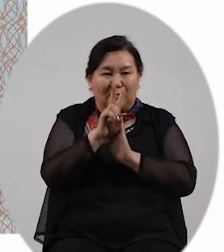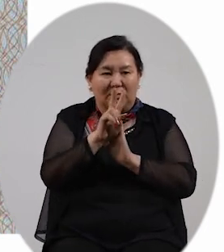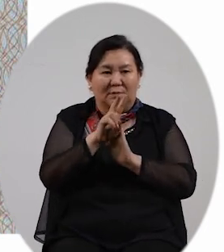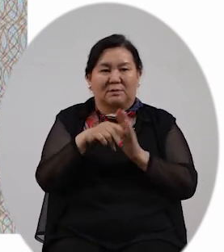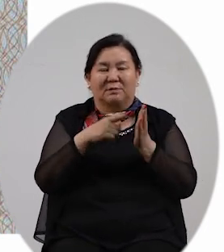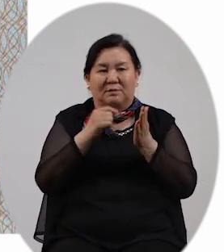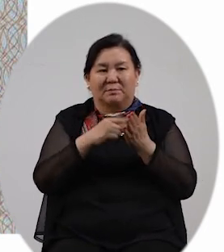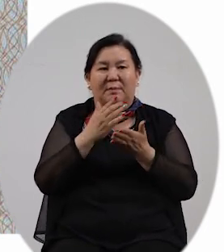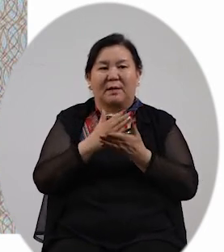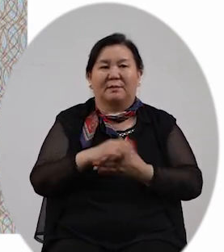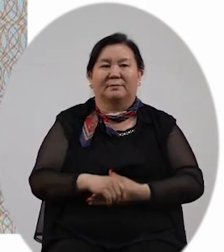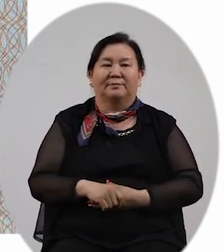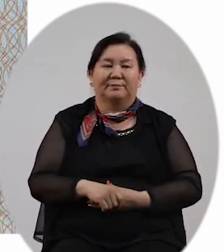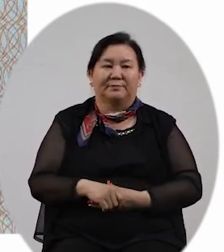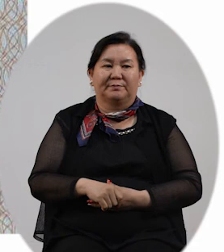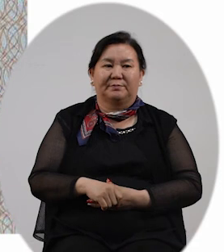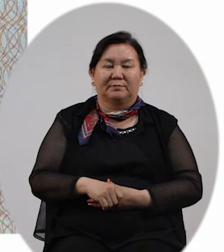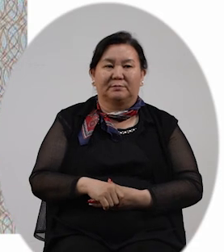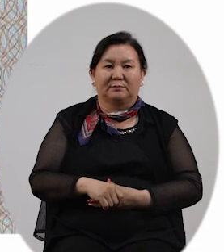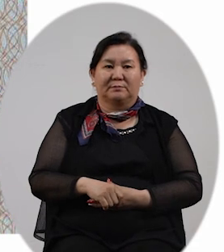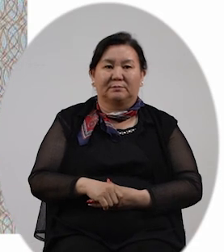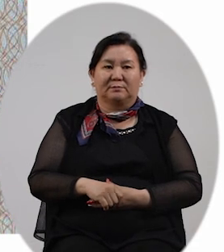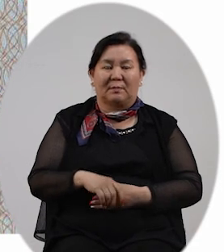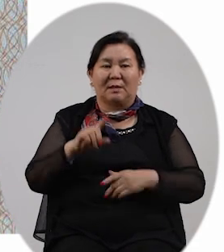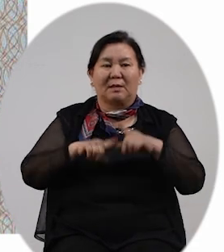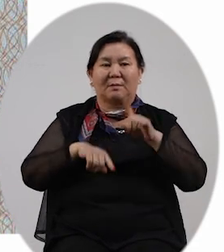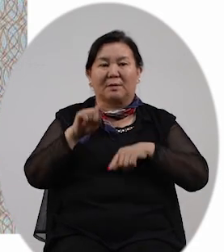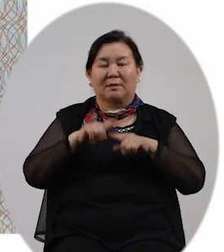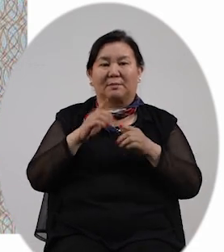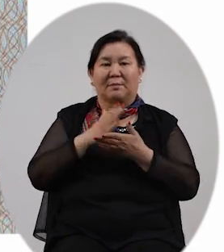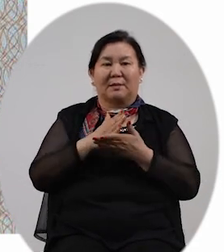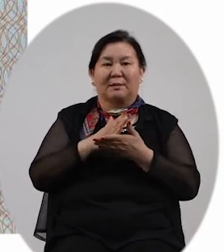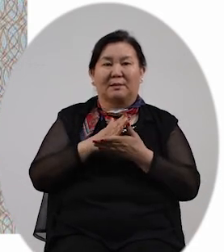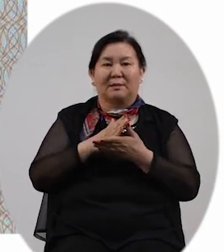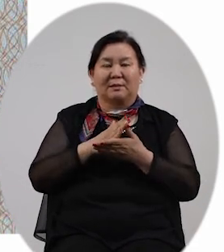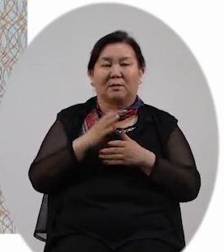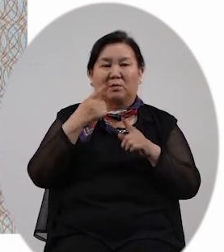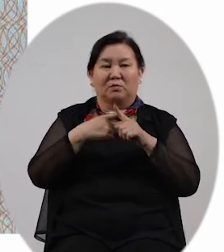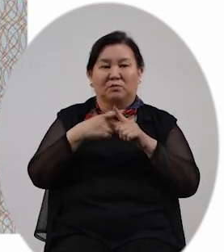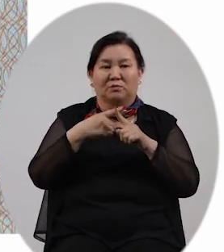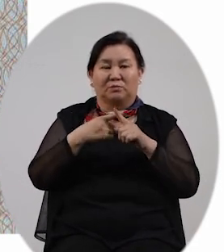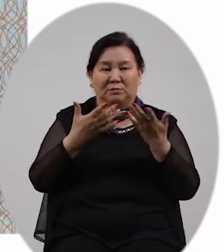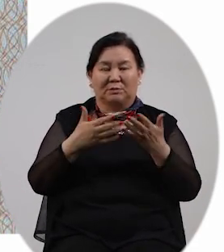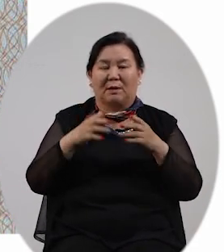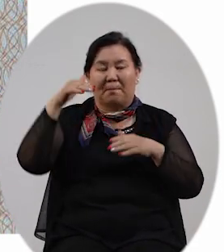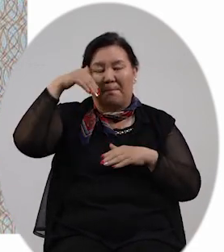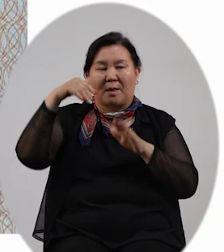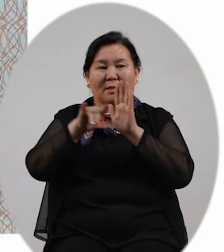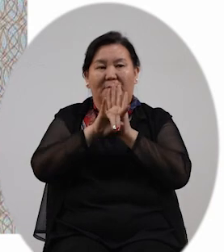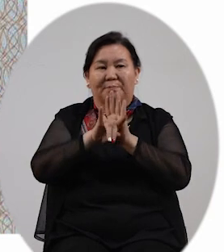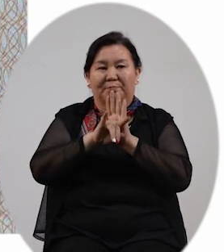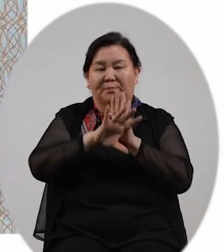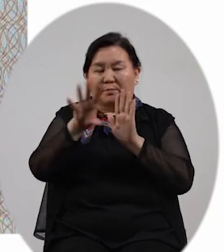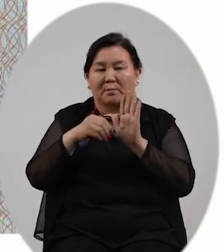олгохдаг ийм гэрчлэгээ бол байж байгаа. Тэгэхээр бид нар бол ямарваа нэгэн байдлаар орон нутгаас гаралтай мал амьтан